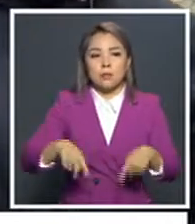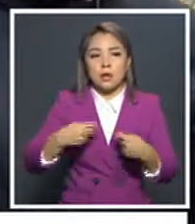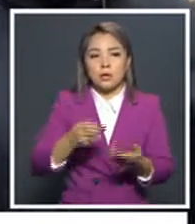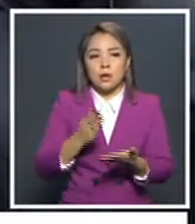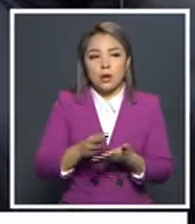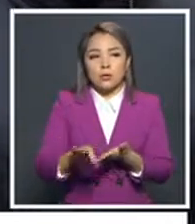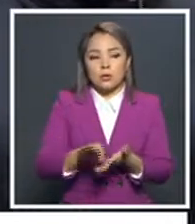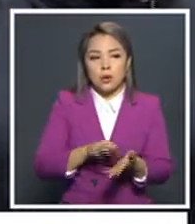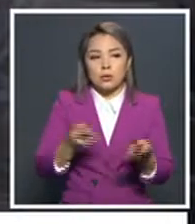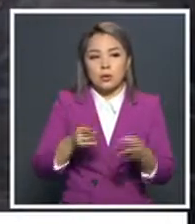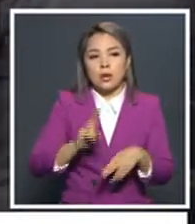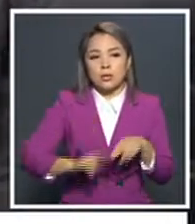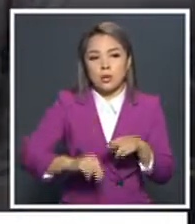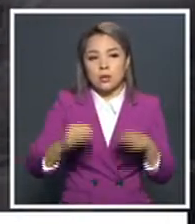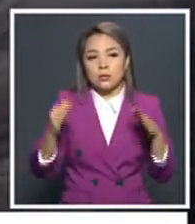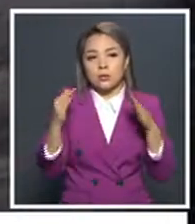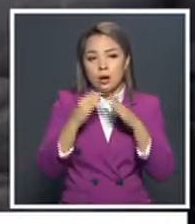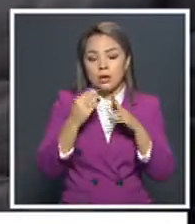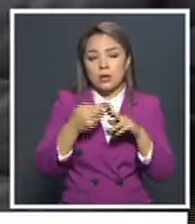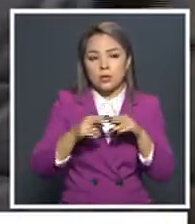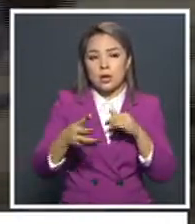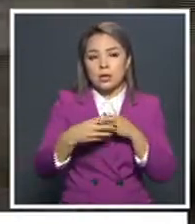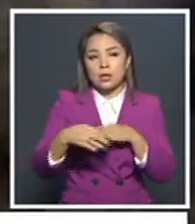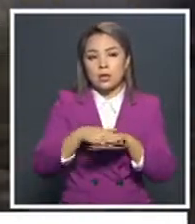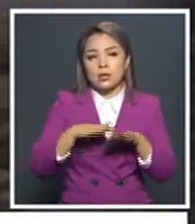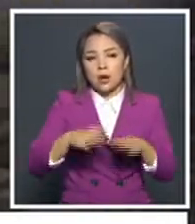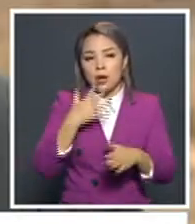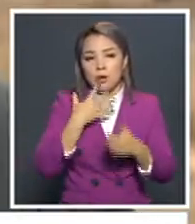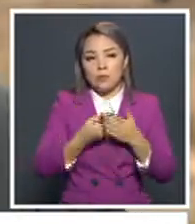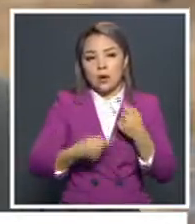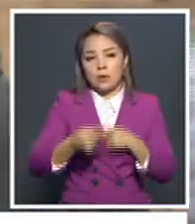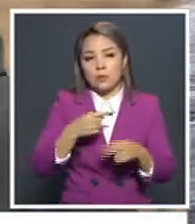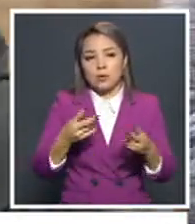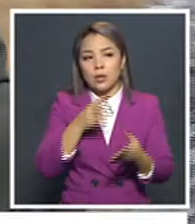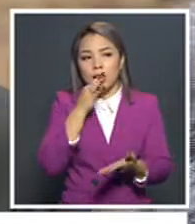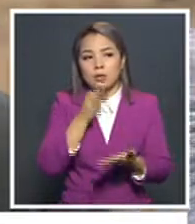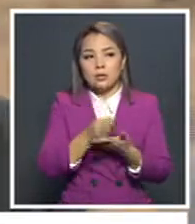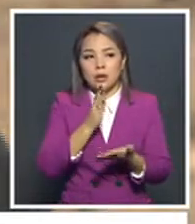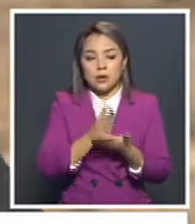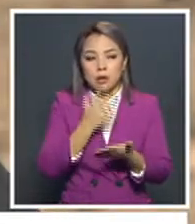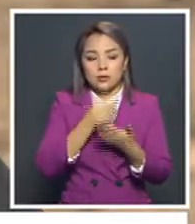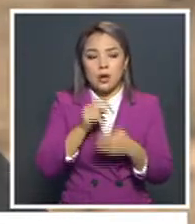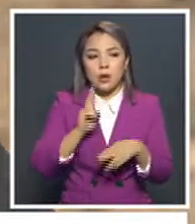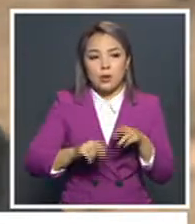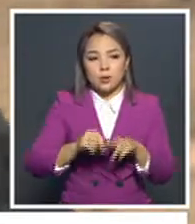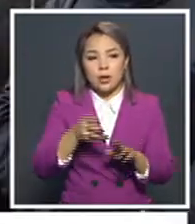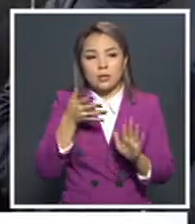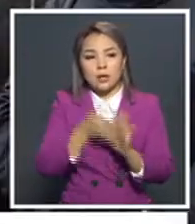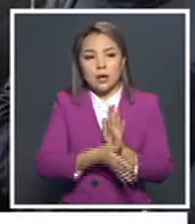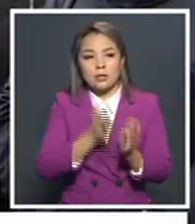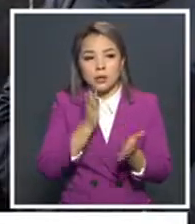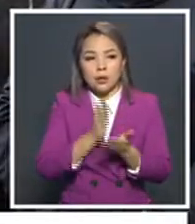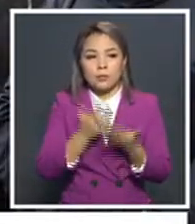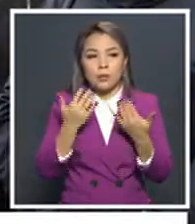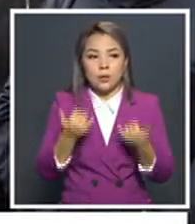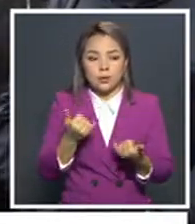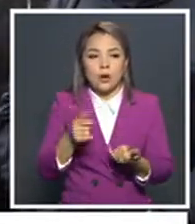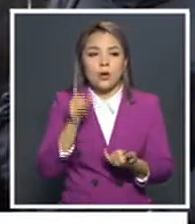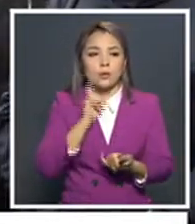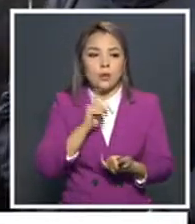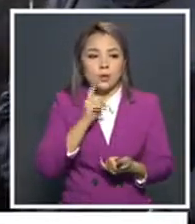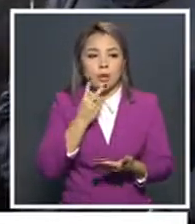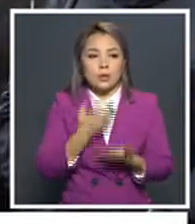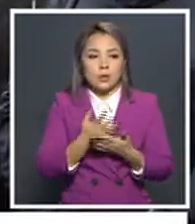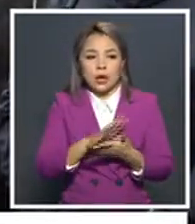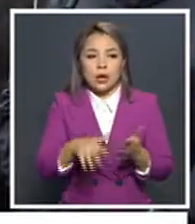тез арада үй салынбаса, жерді кері қайтарып аламыз деген сөзінен қорқып бар жиған тергендерін үй құрылысына жұмсаған. Алайда әлі күнге дейін газ